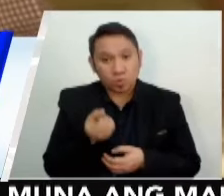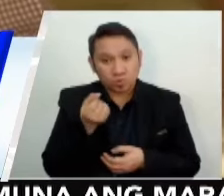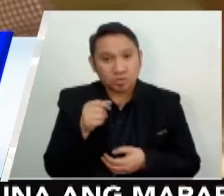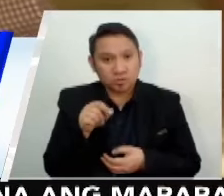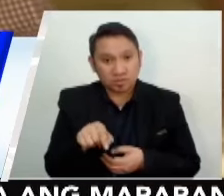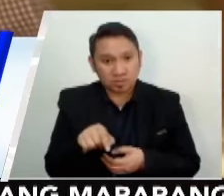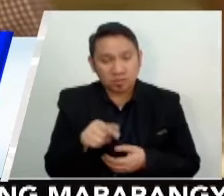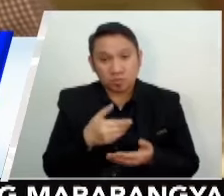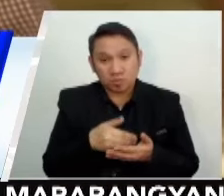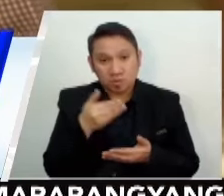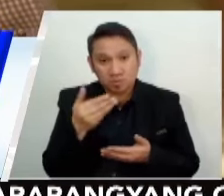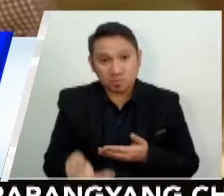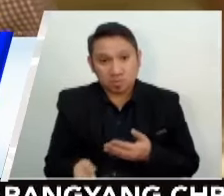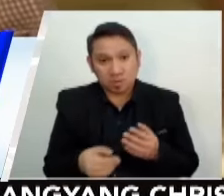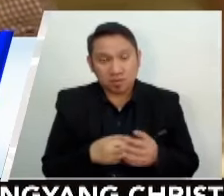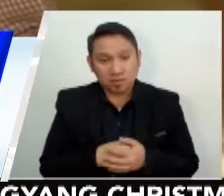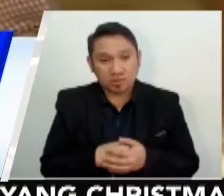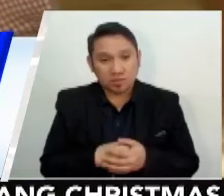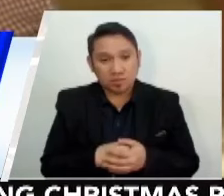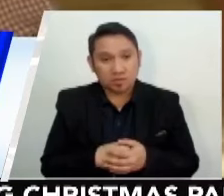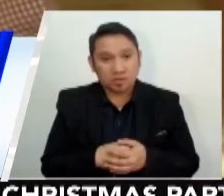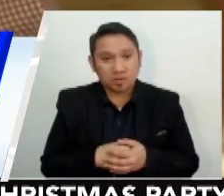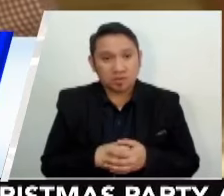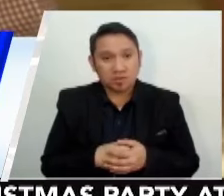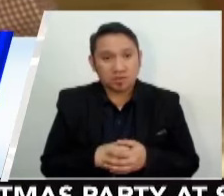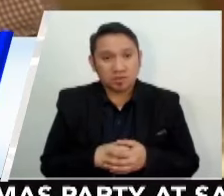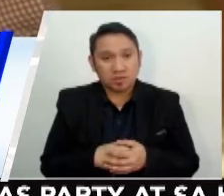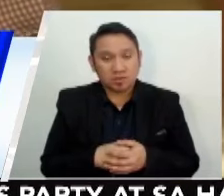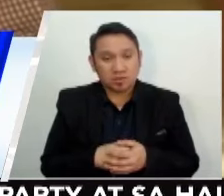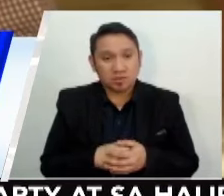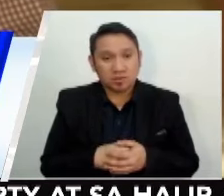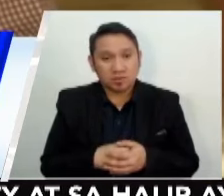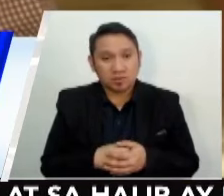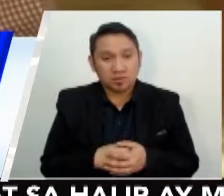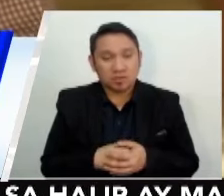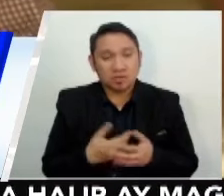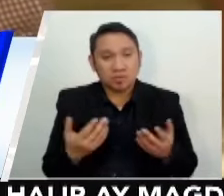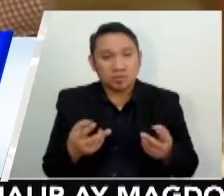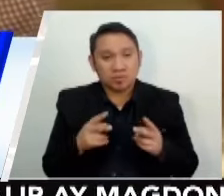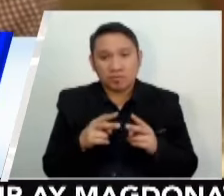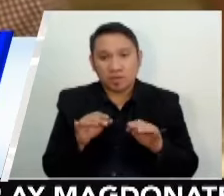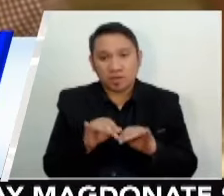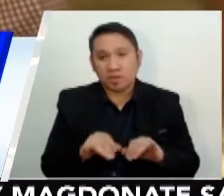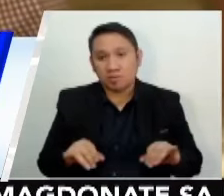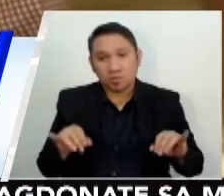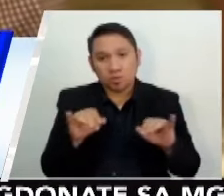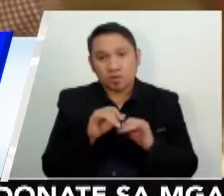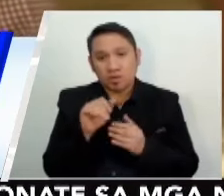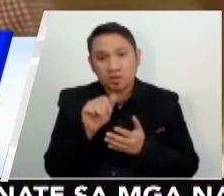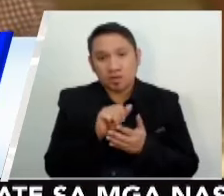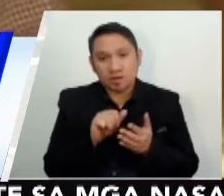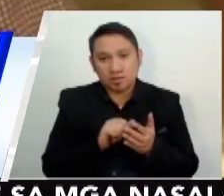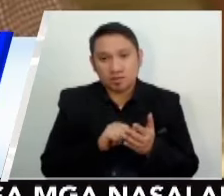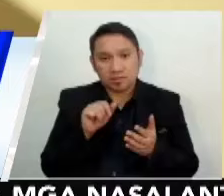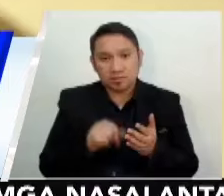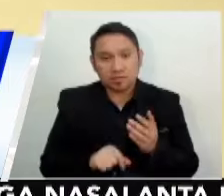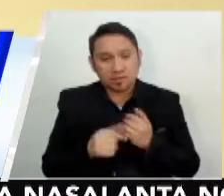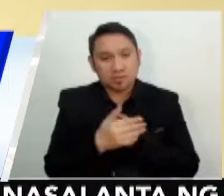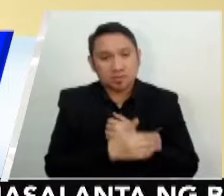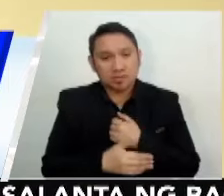will inarguably be the one of the most important art pieces in this country. Ito na